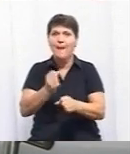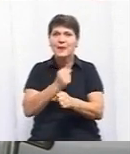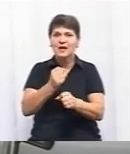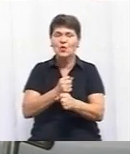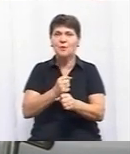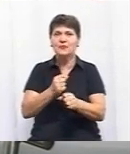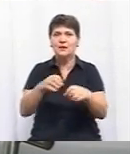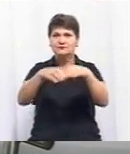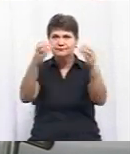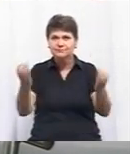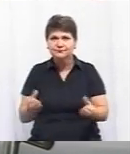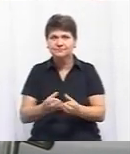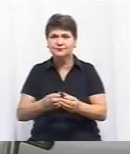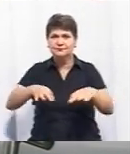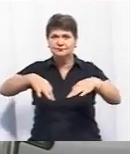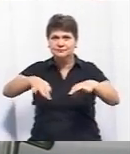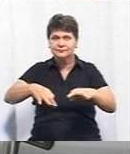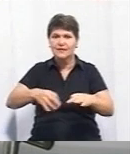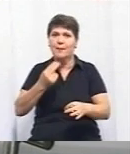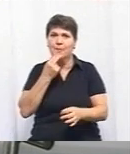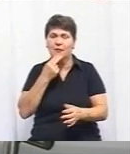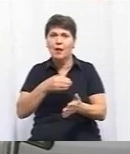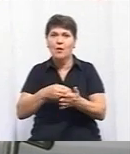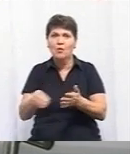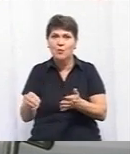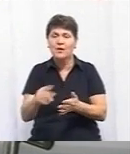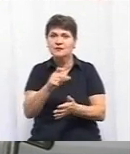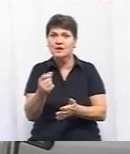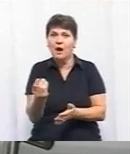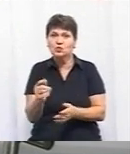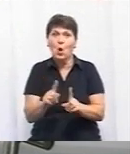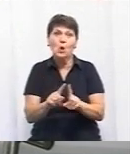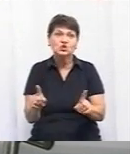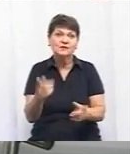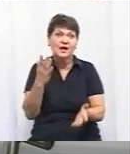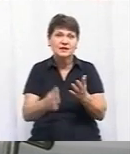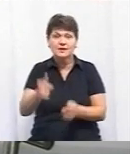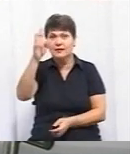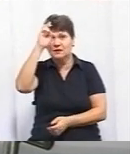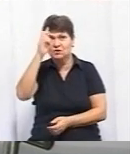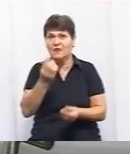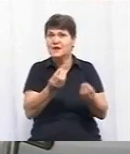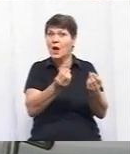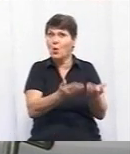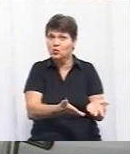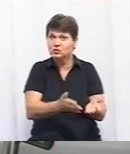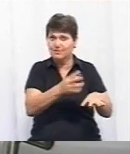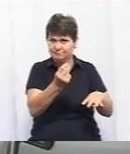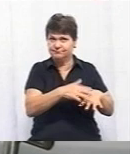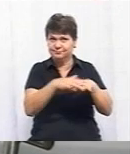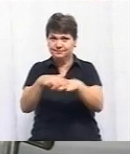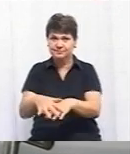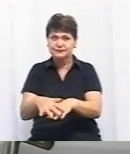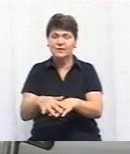мастила, шини чи батарейки, вони куплені за безготівковий рахунок, особливо якщо це державні кошти чи